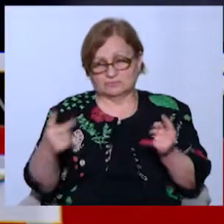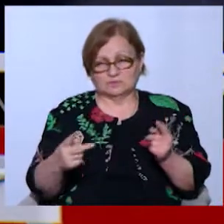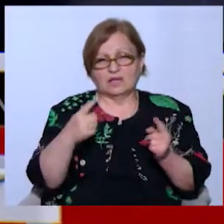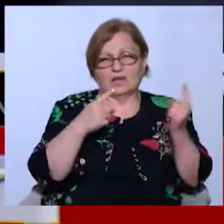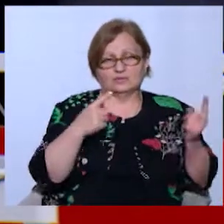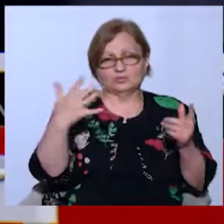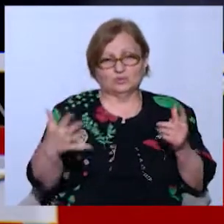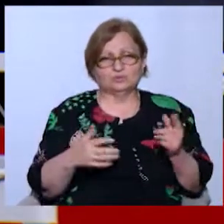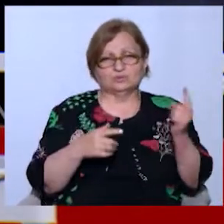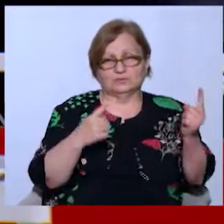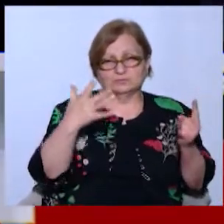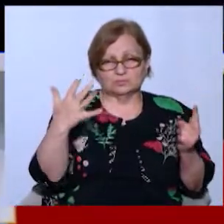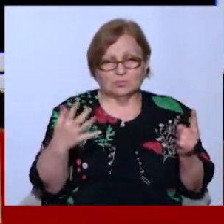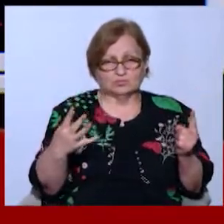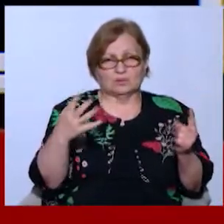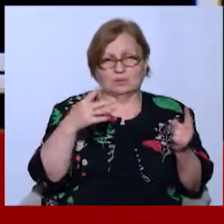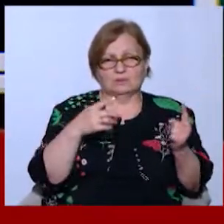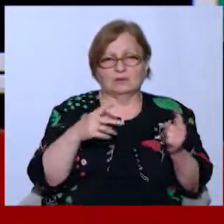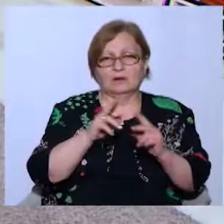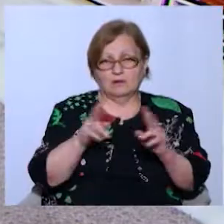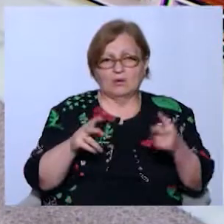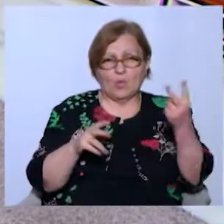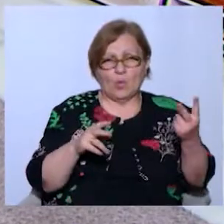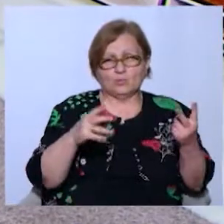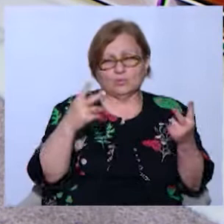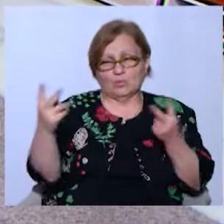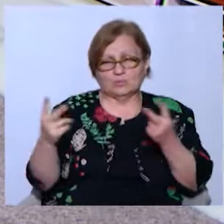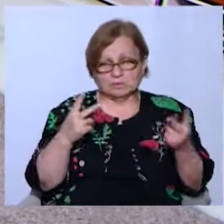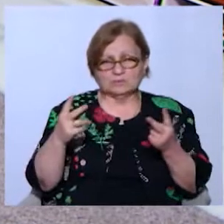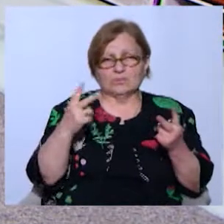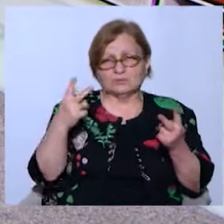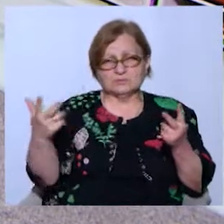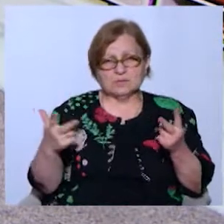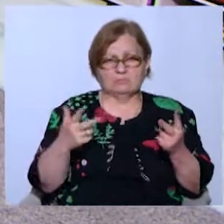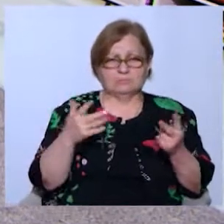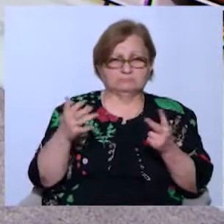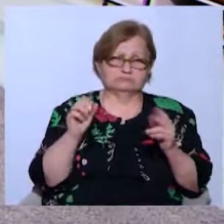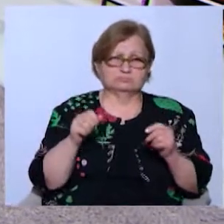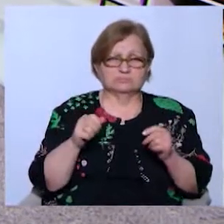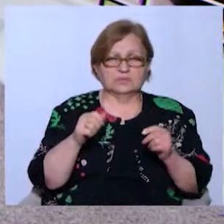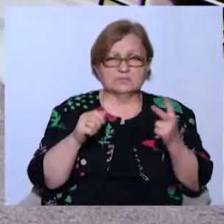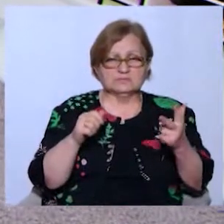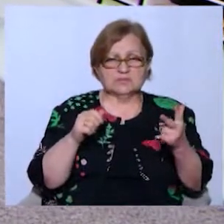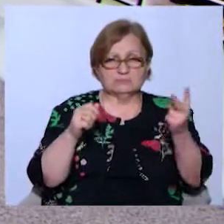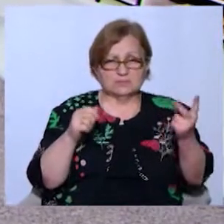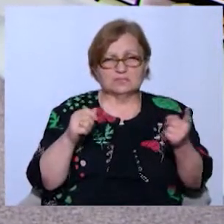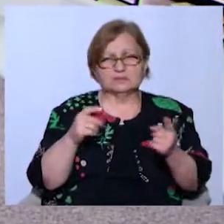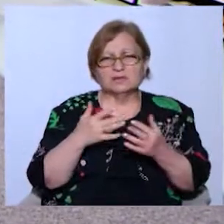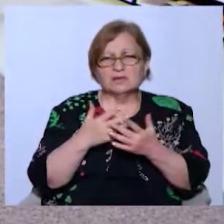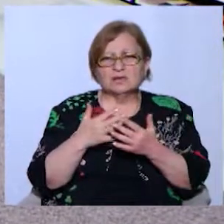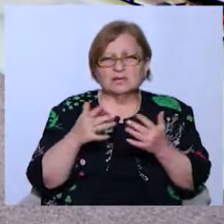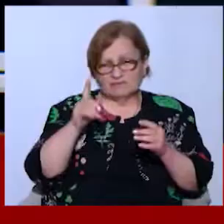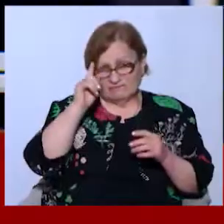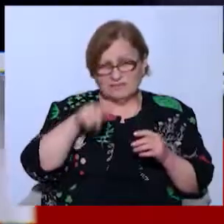5, 1 4, 1 3 და ასე შემდეგ. ასევე 2-ს 2 1, 2 2, 2 3 და ასე შემდეგ. 3 1, 3 2, ნუ ვინც